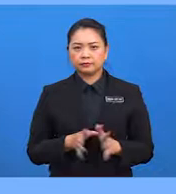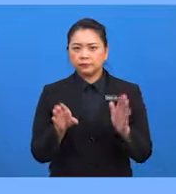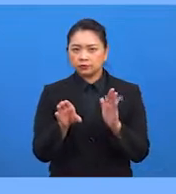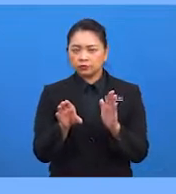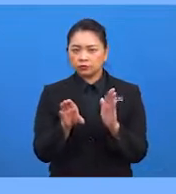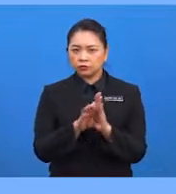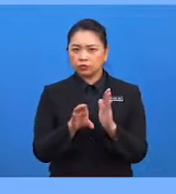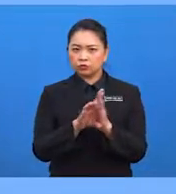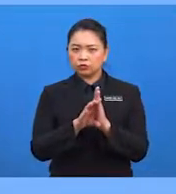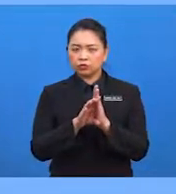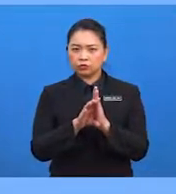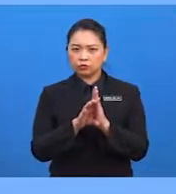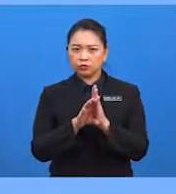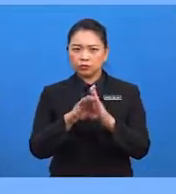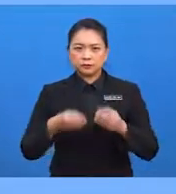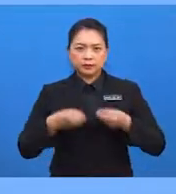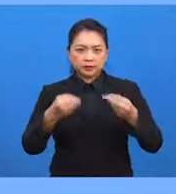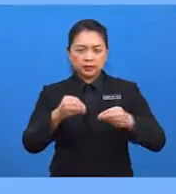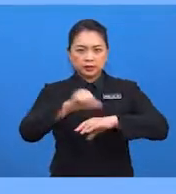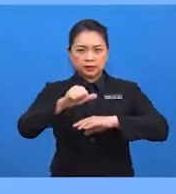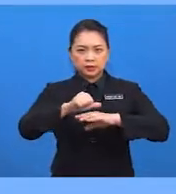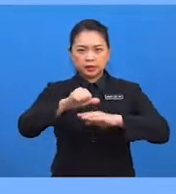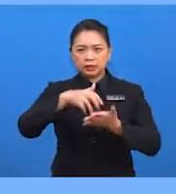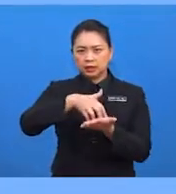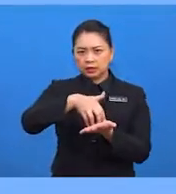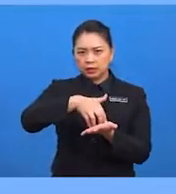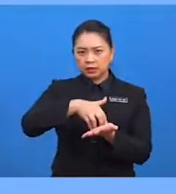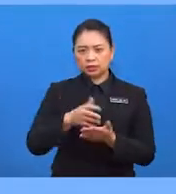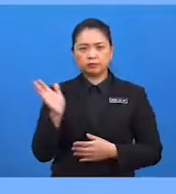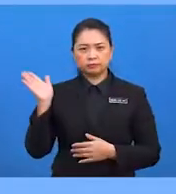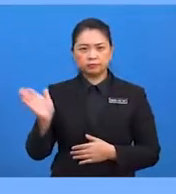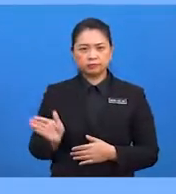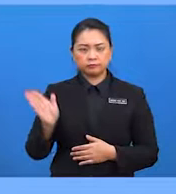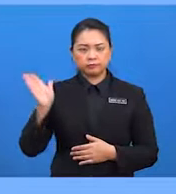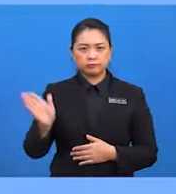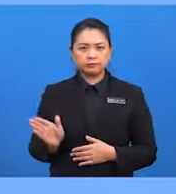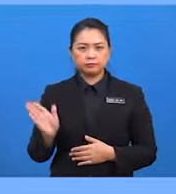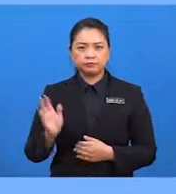Contoh bagi asid lemah ialah asid etanoik